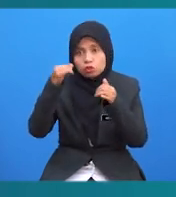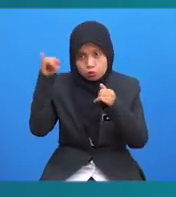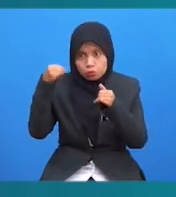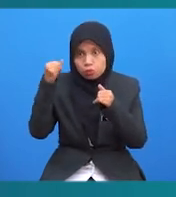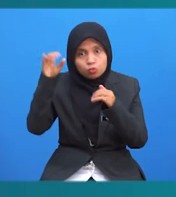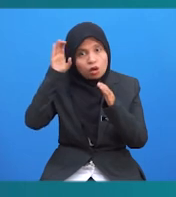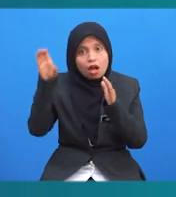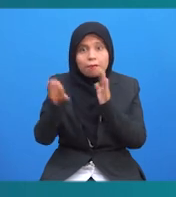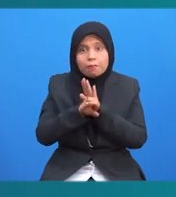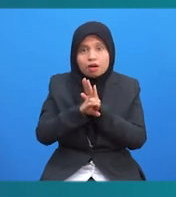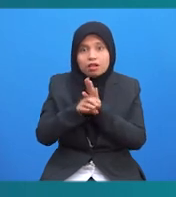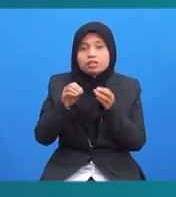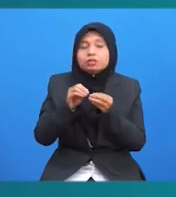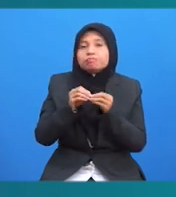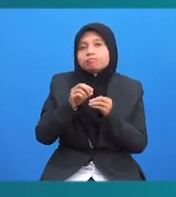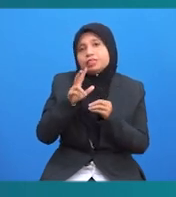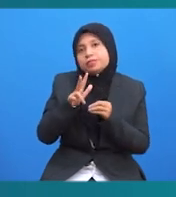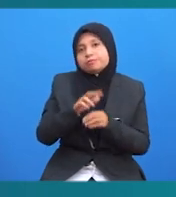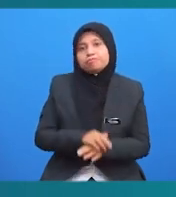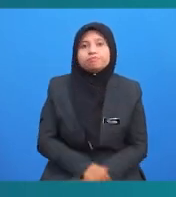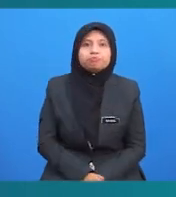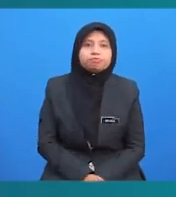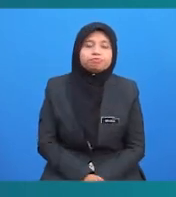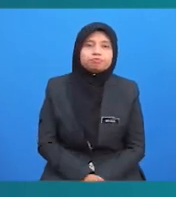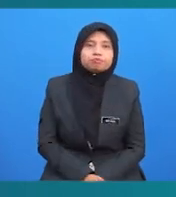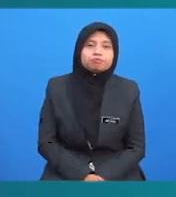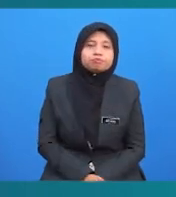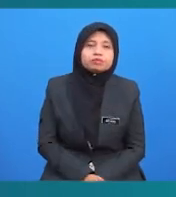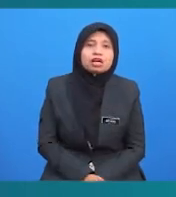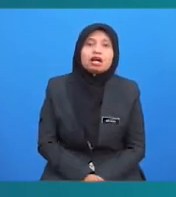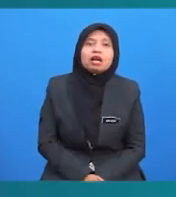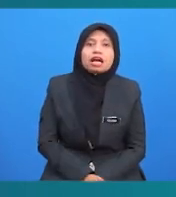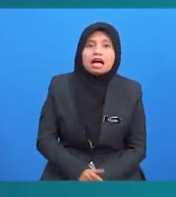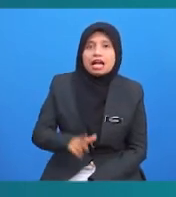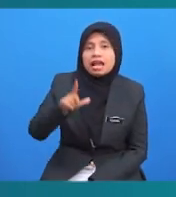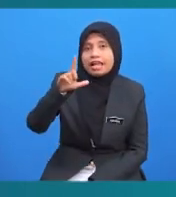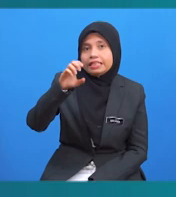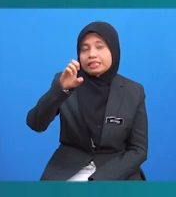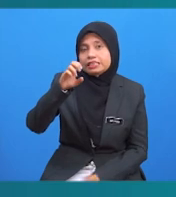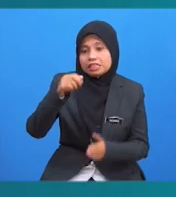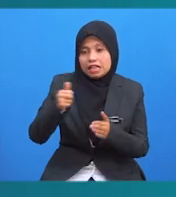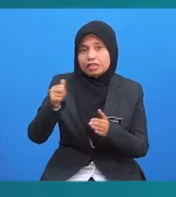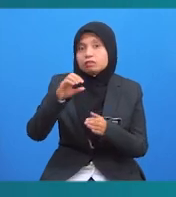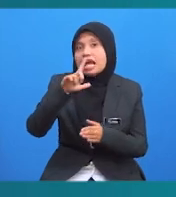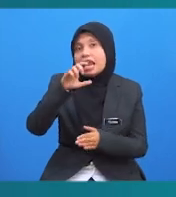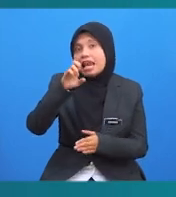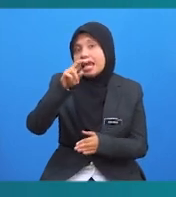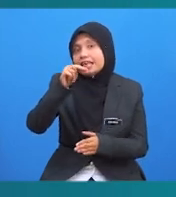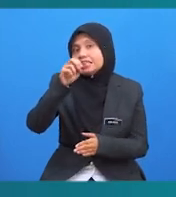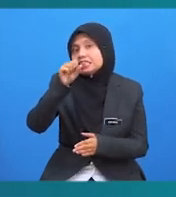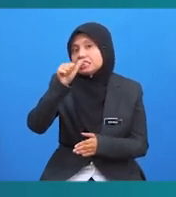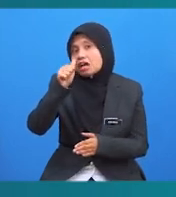Jadi kita ke aksesori yang ketiga lah. Aksesori yang ketiga adalah lensa. Setiap